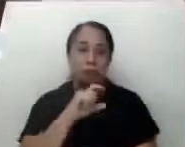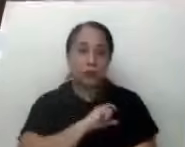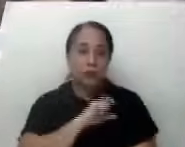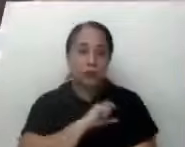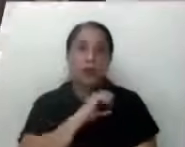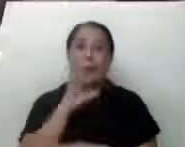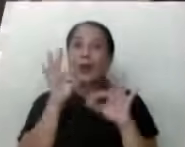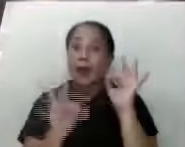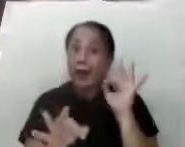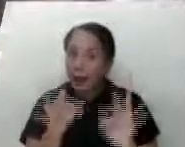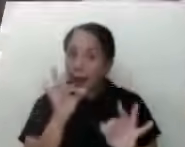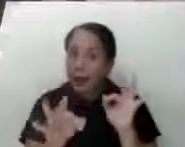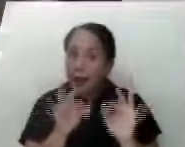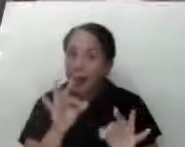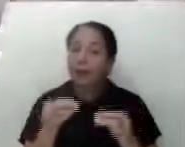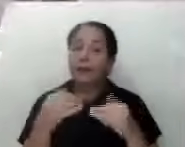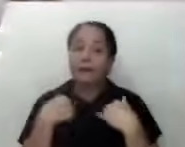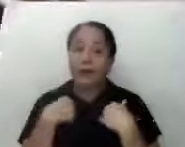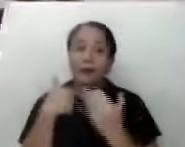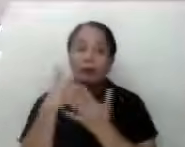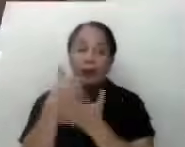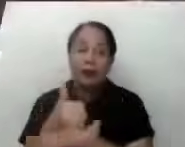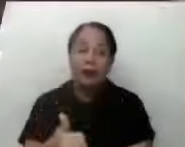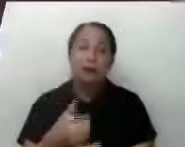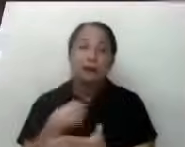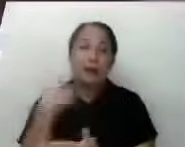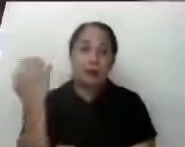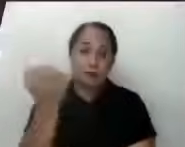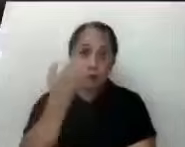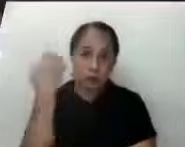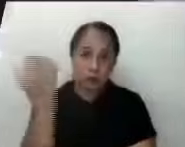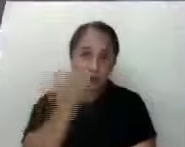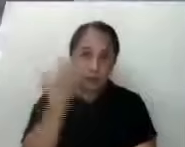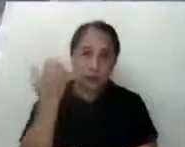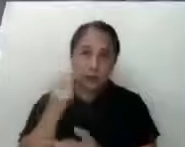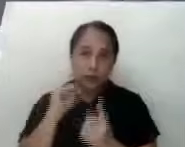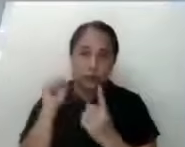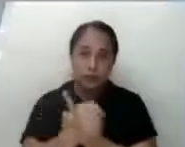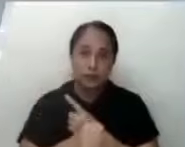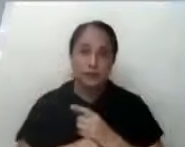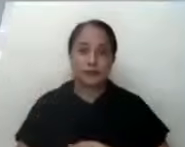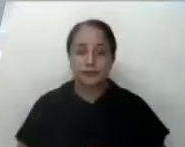kung rumeresponde sa isang emergency situation.